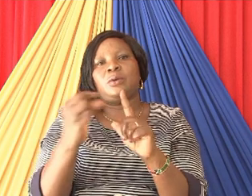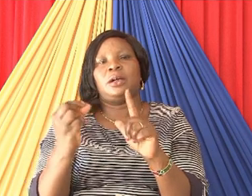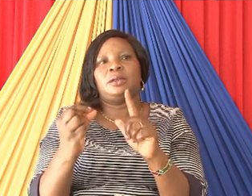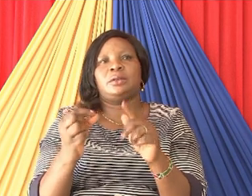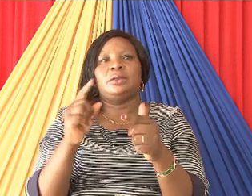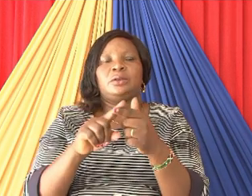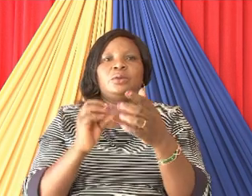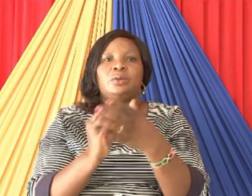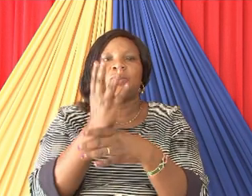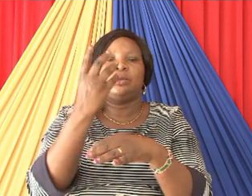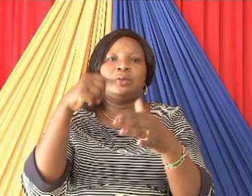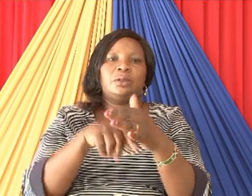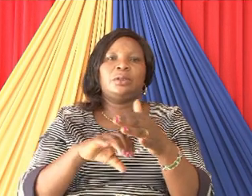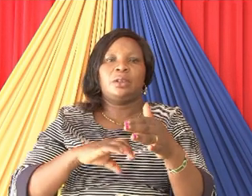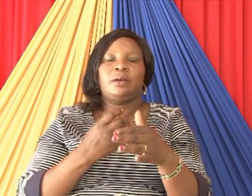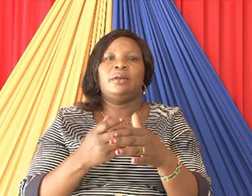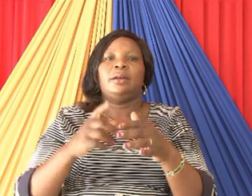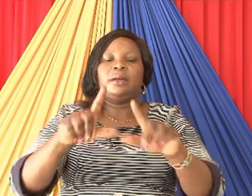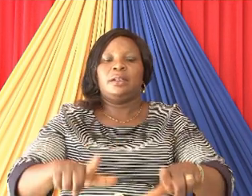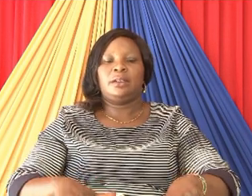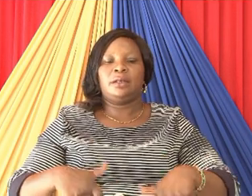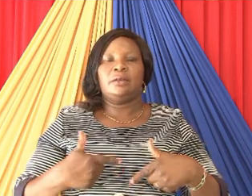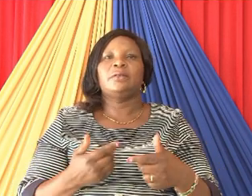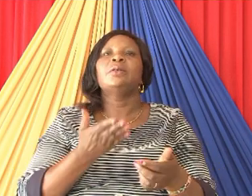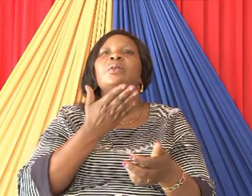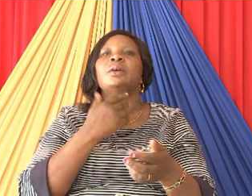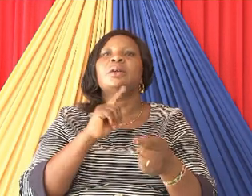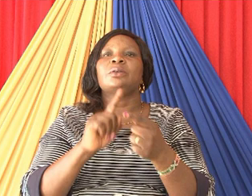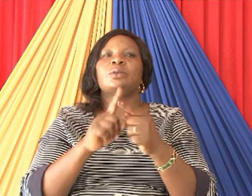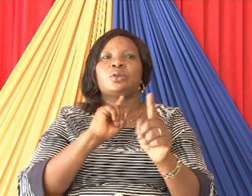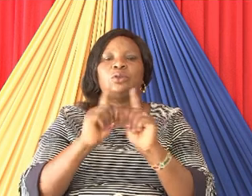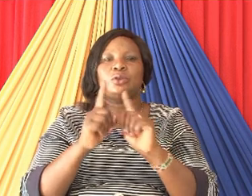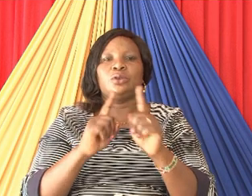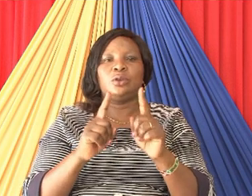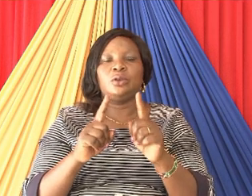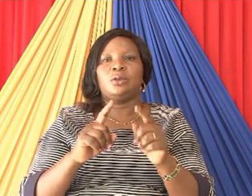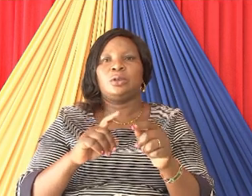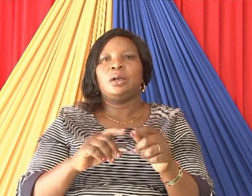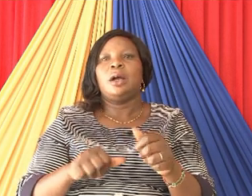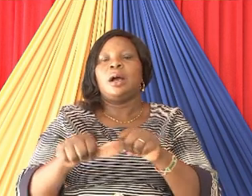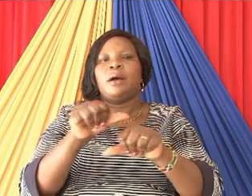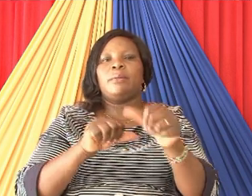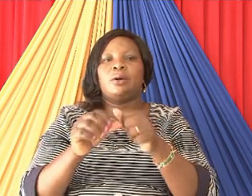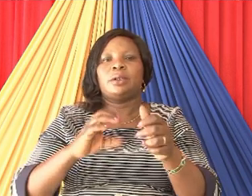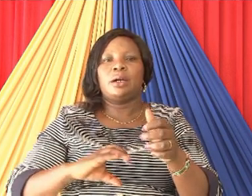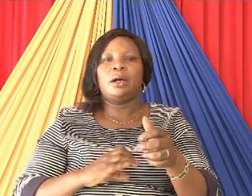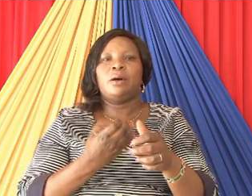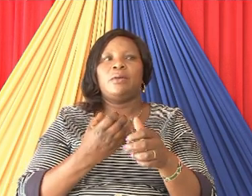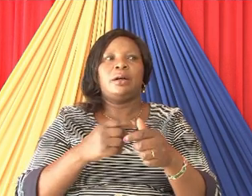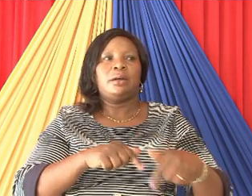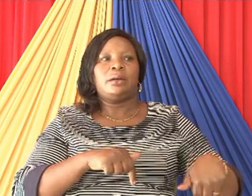kumea katika maisha yetu. Na ningetaka kuongea juu ya roho zetu ili